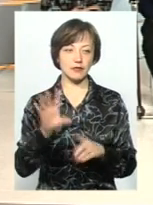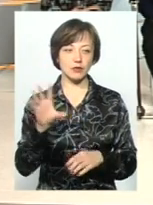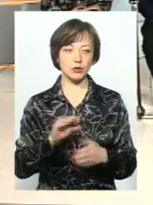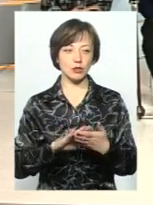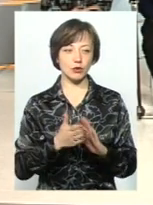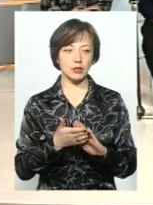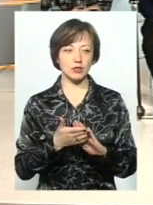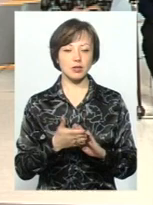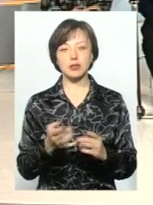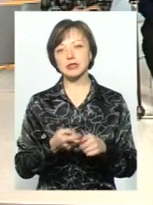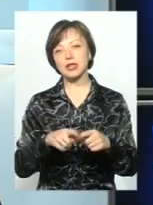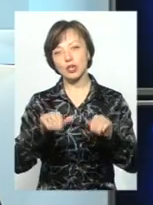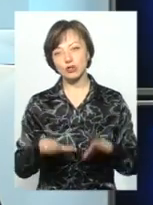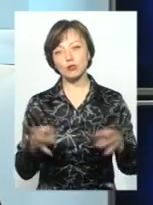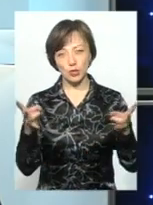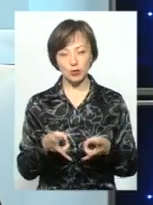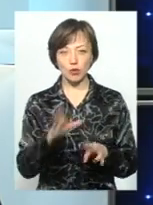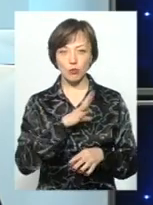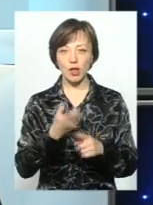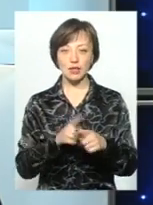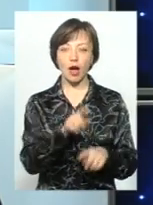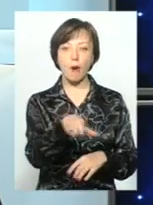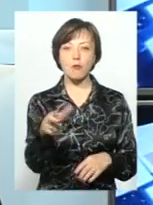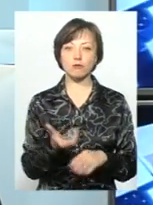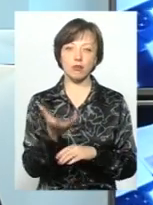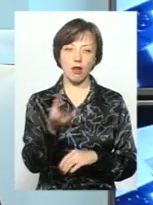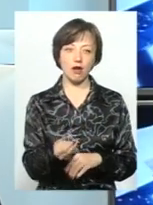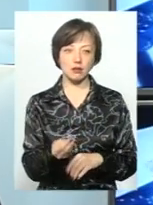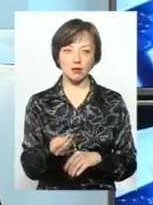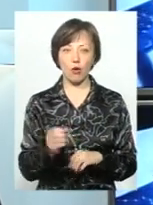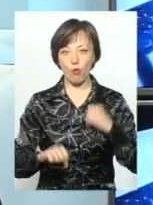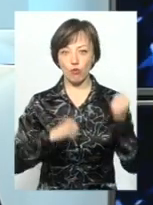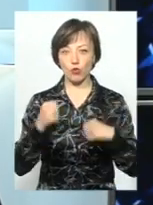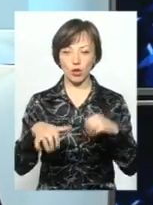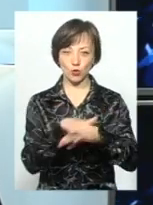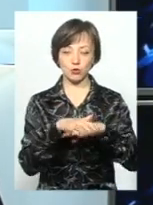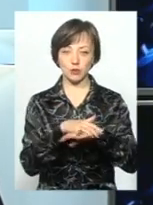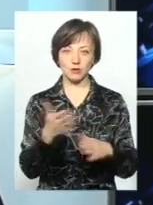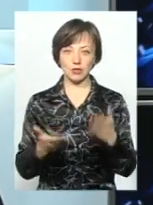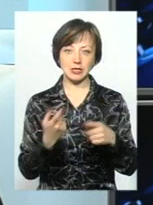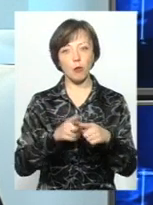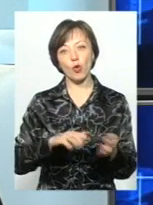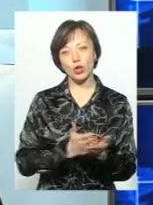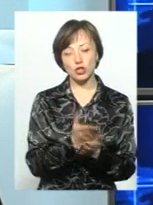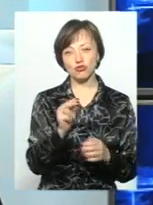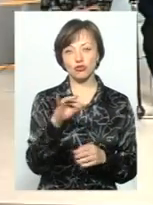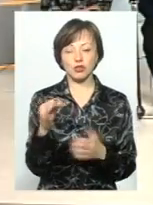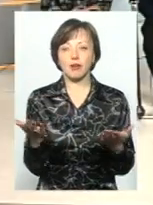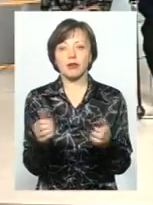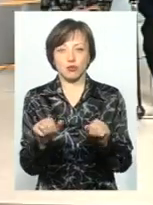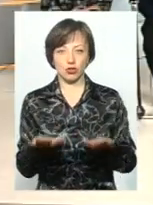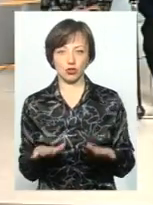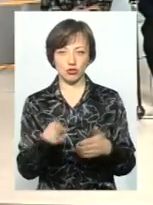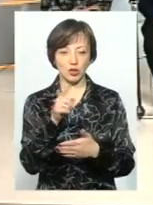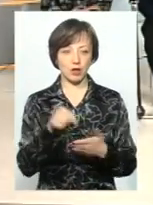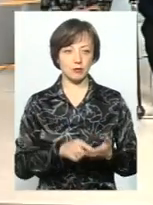ситуації, це от рішення, чи потрібна це була абонплата, яка ну, обурила суспільство, мабуть? Це політичне, чи яке це рішення